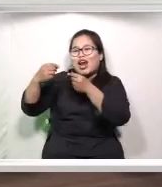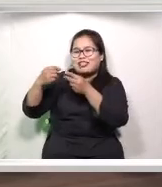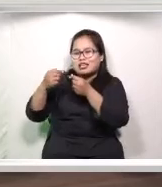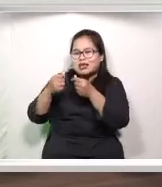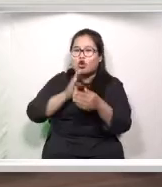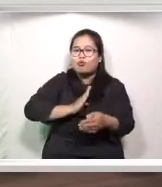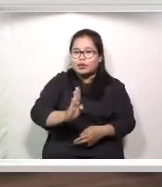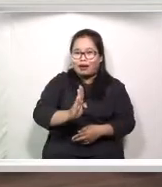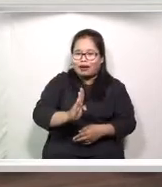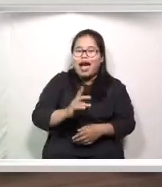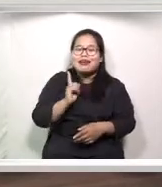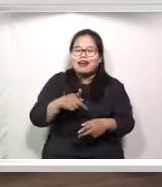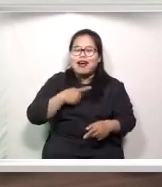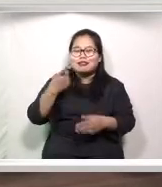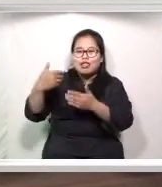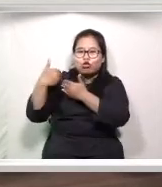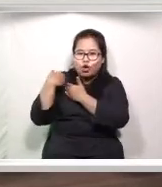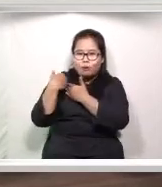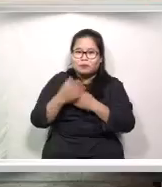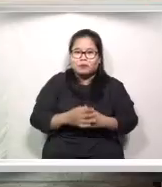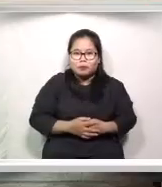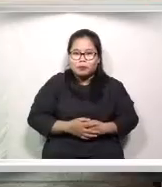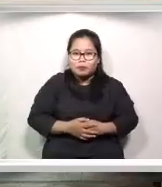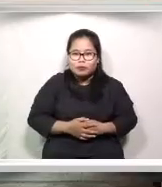komitmen serta rasa tanggung jawab.